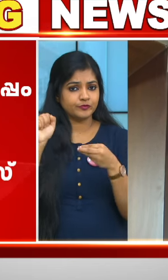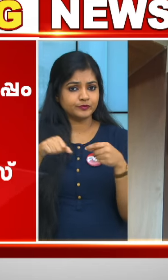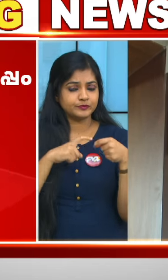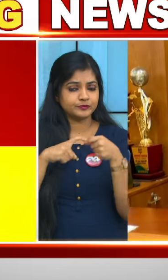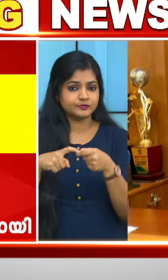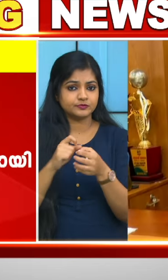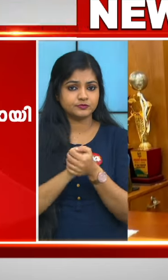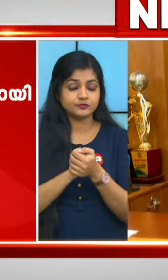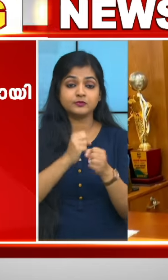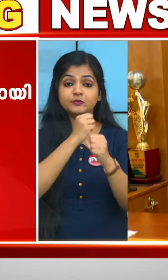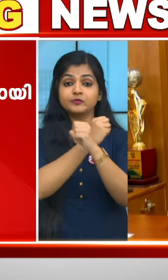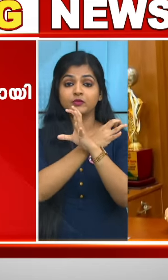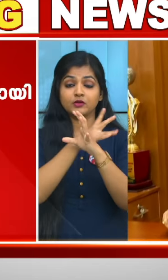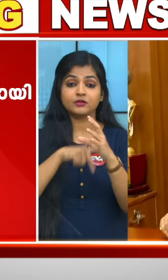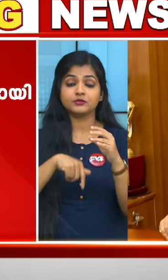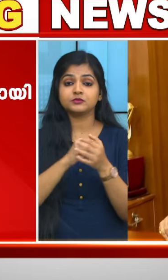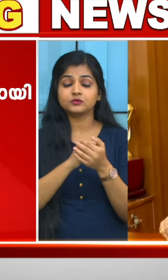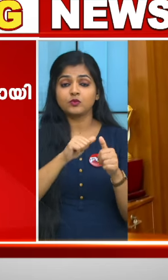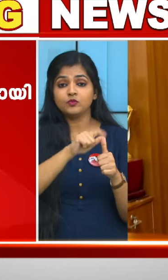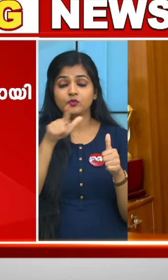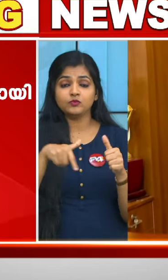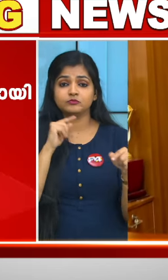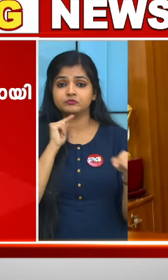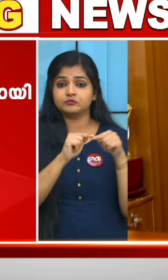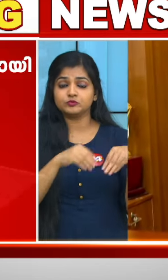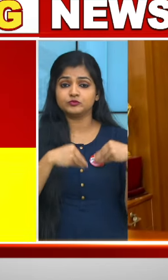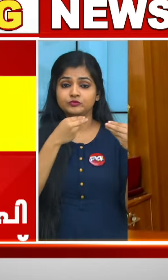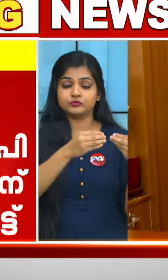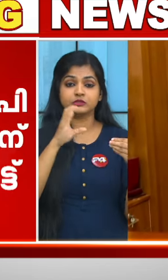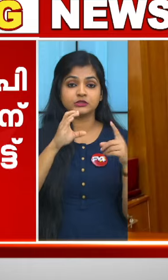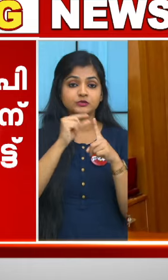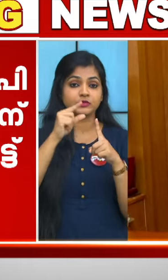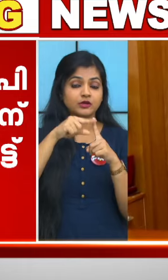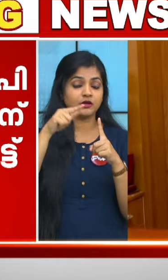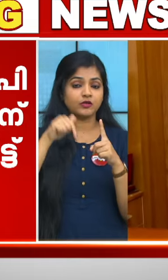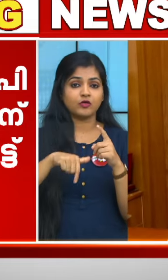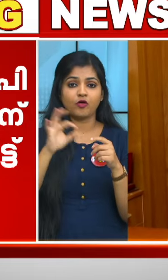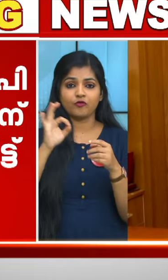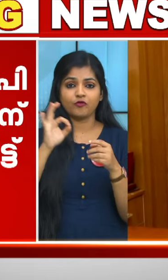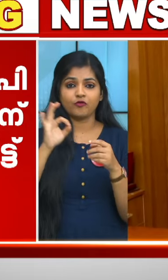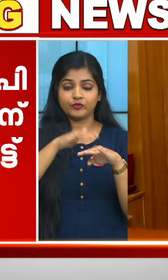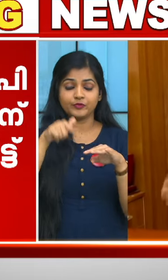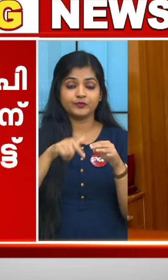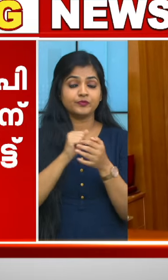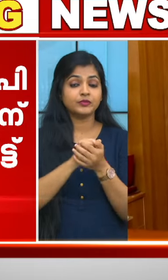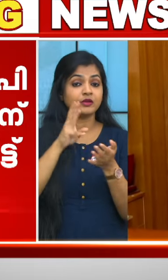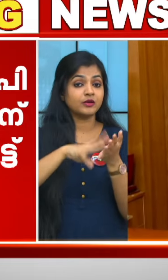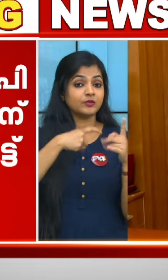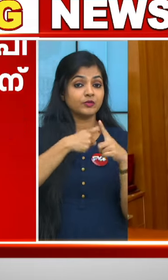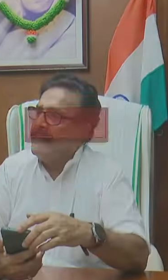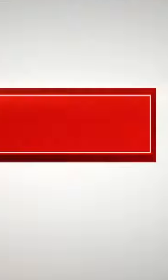മാധ്യമങ്ങൾക്ക് മുന്നിലേക്ക് അല്ലെങ്കിൽ മാധ്യമങ്ങൾക്ക് മുകളിൽ എല്ലാ പഴിയും ചാരിക്കൊണ്ടാണ് CPM ഓഫീസിൽ നിന്ന് MK വർഗീസ് ഈ മേയറുടെ ചേംബറിലേക്ക്